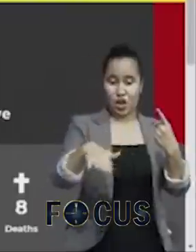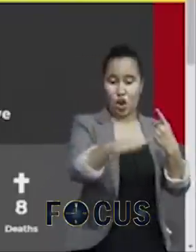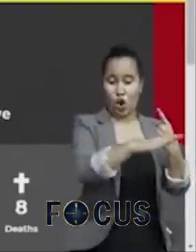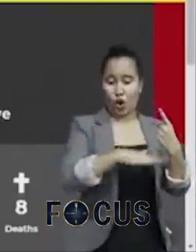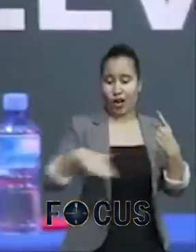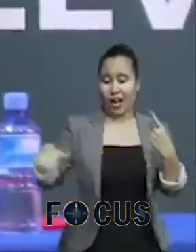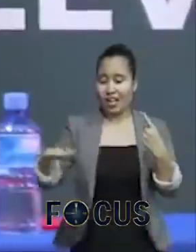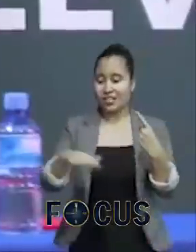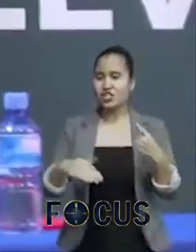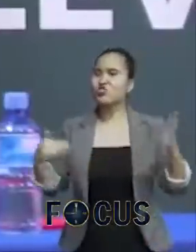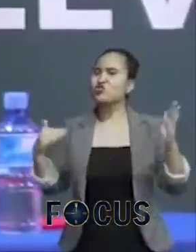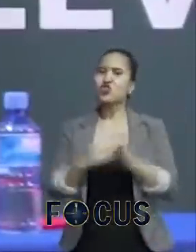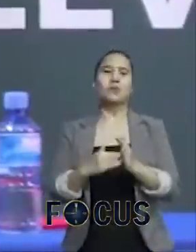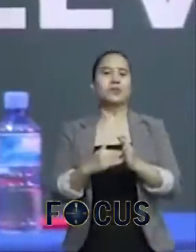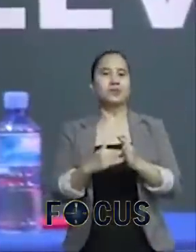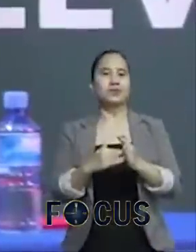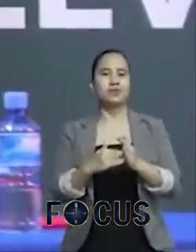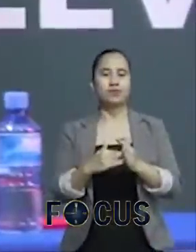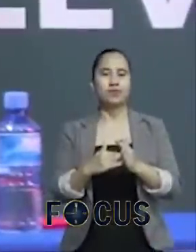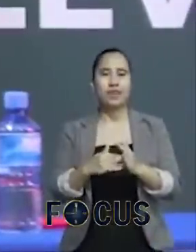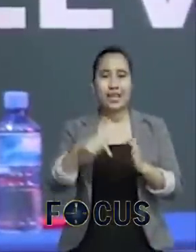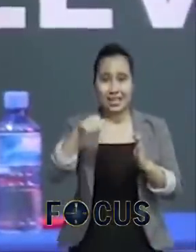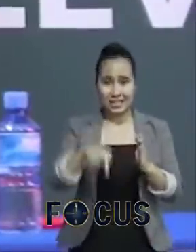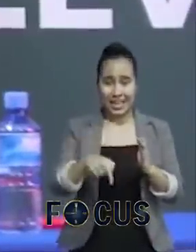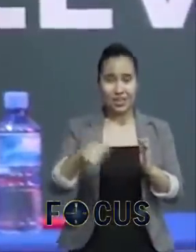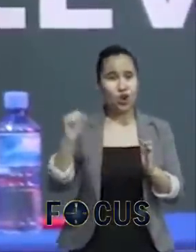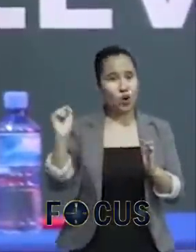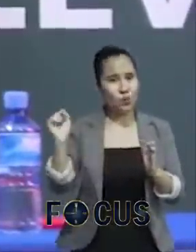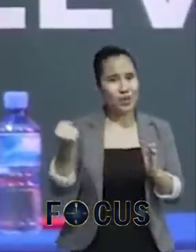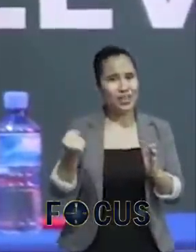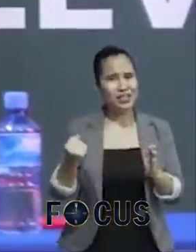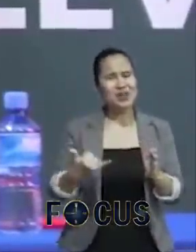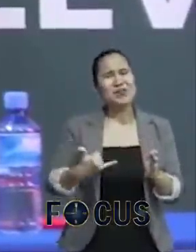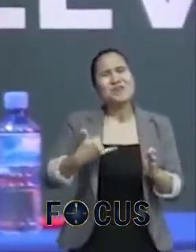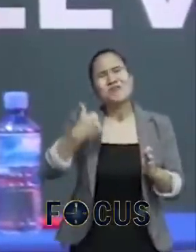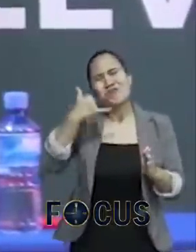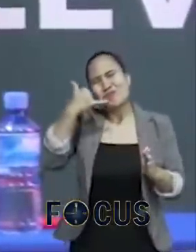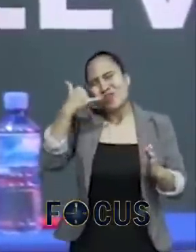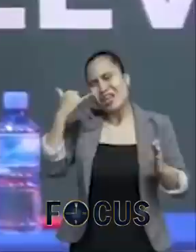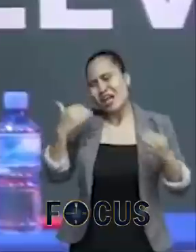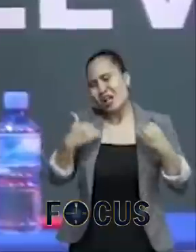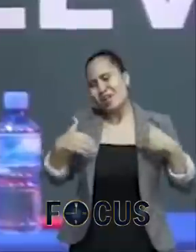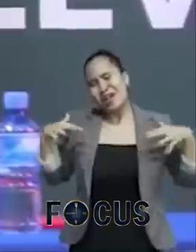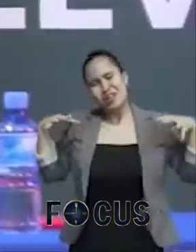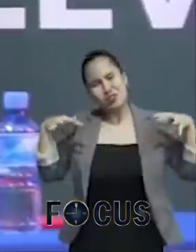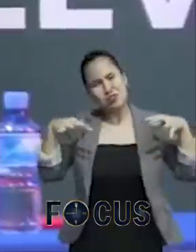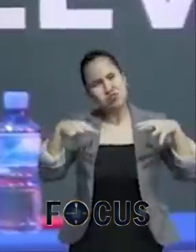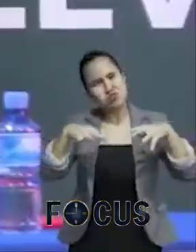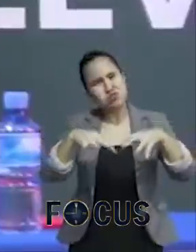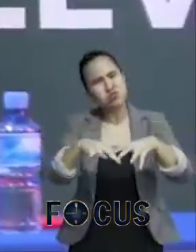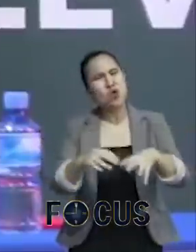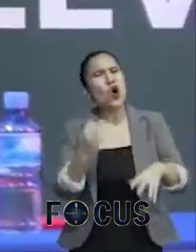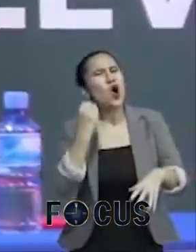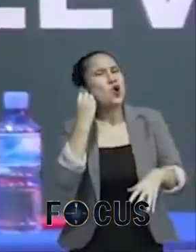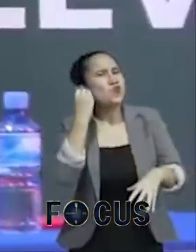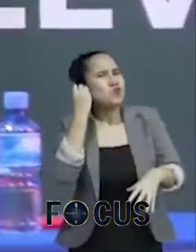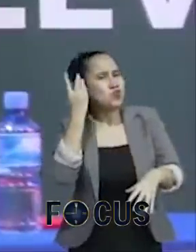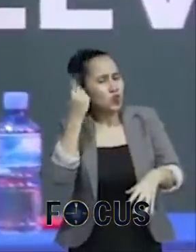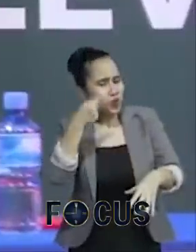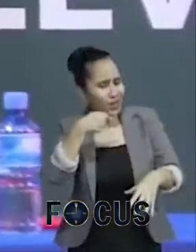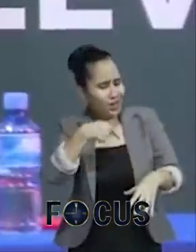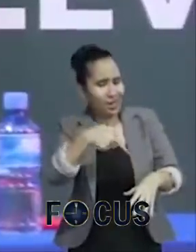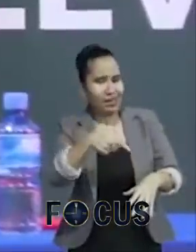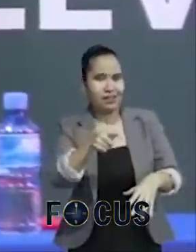zetten. Dit vanwege het feit dat grote massa mensen zich al heel vroeg bij de locaties